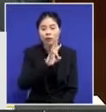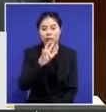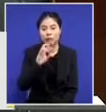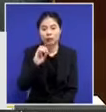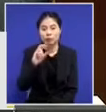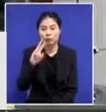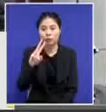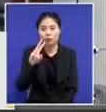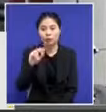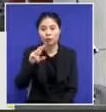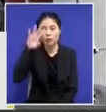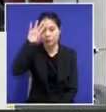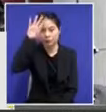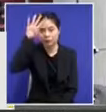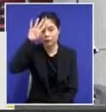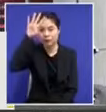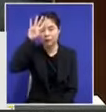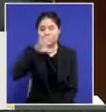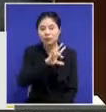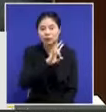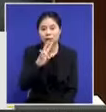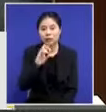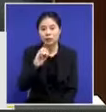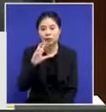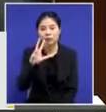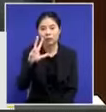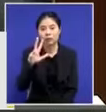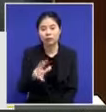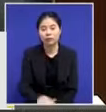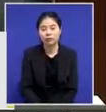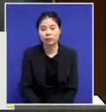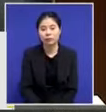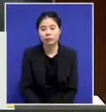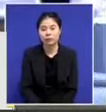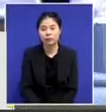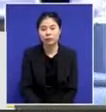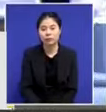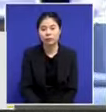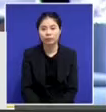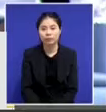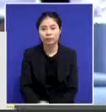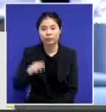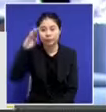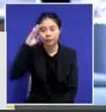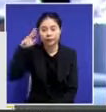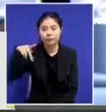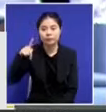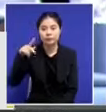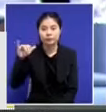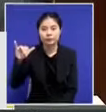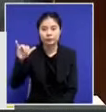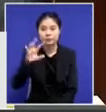อง นายธนาธรครับ 703นางสาวอนุสรีทับสุวรรณ พลเอกประยุทธ์จันทร์โอชา